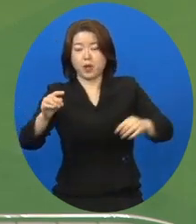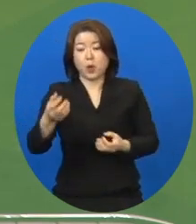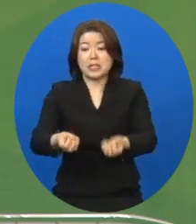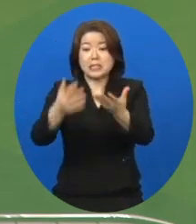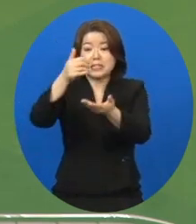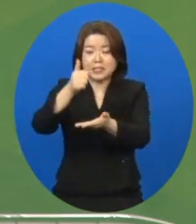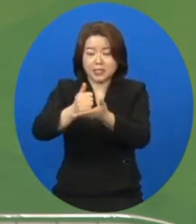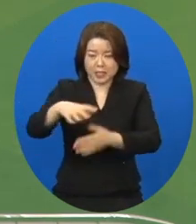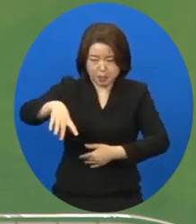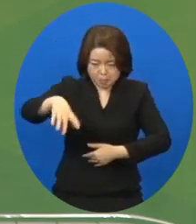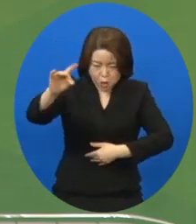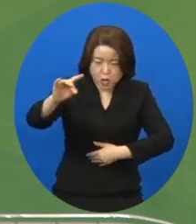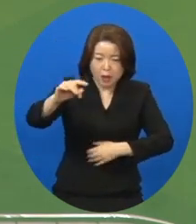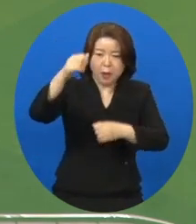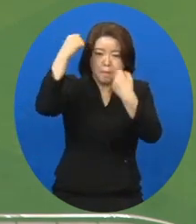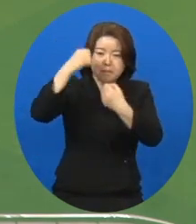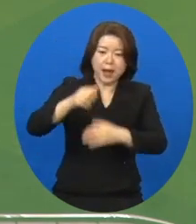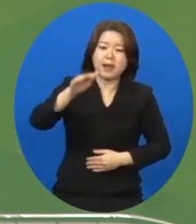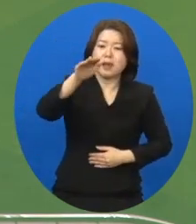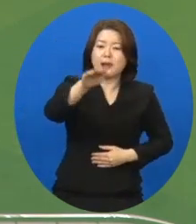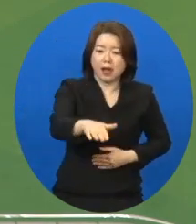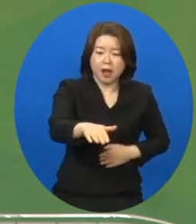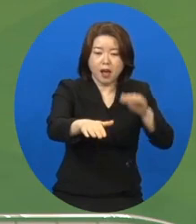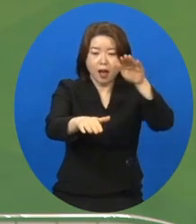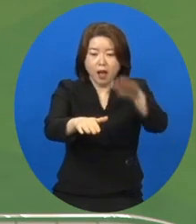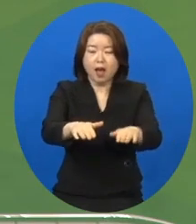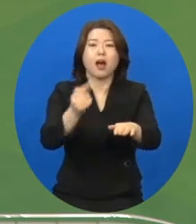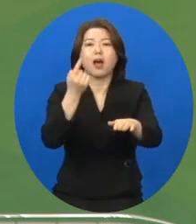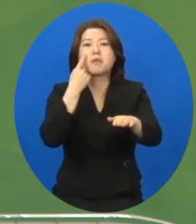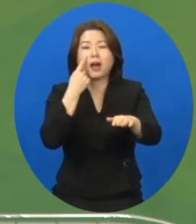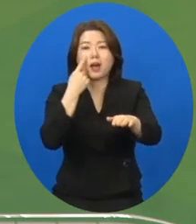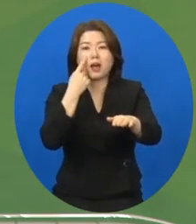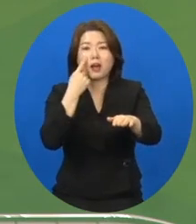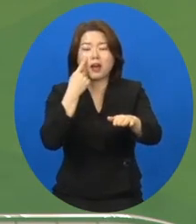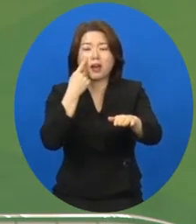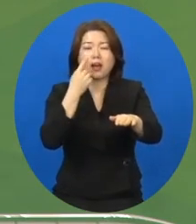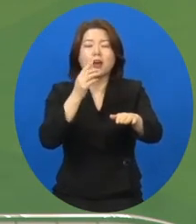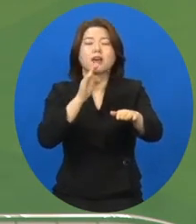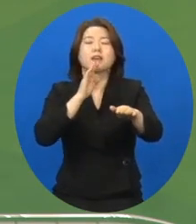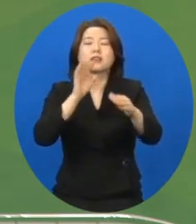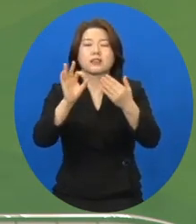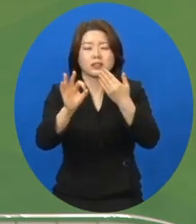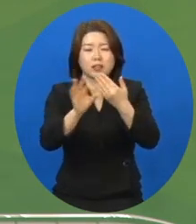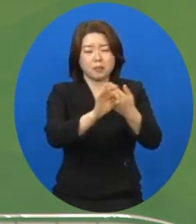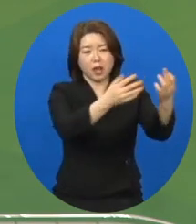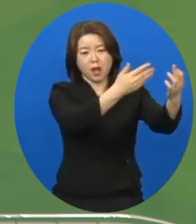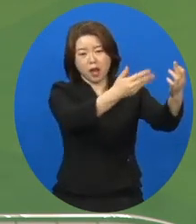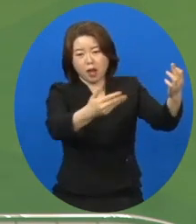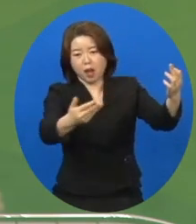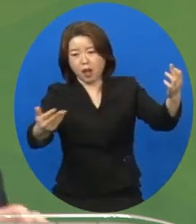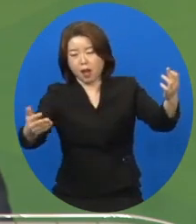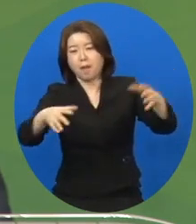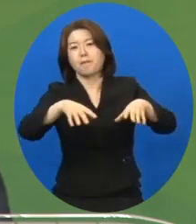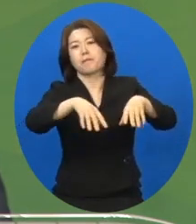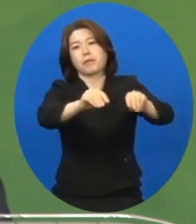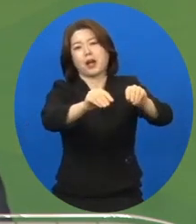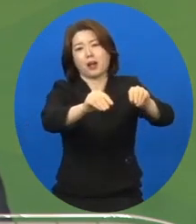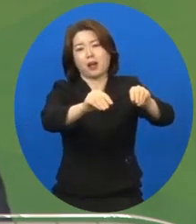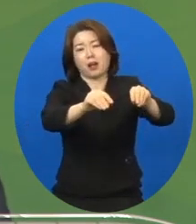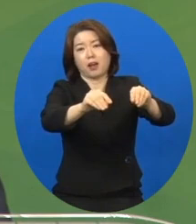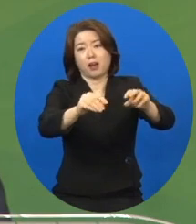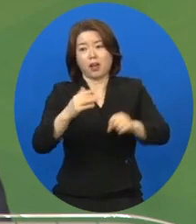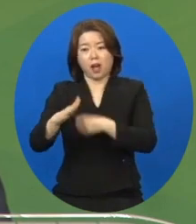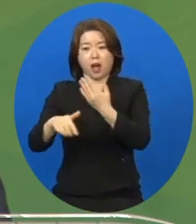내디디라는 겁니다. 그러면 요단강이 그 물이 마르겠다. 흐름이 그치겠다. 하나님이 그렇게